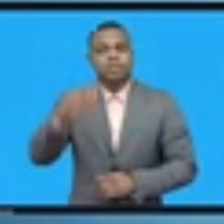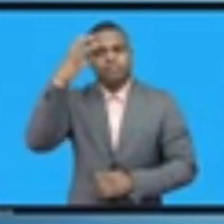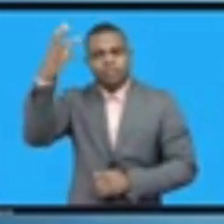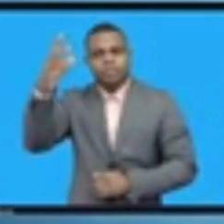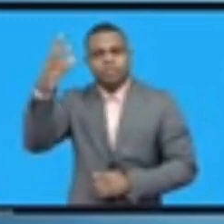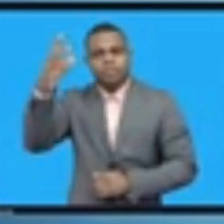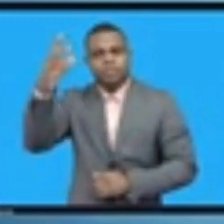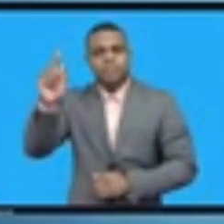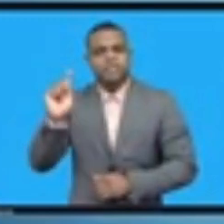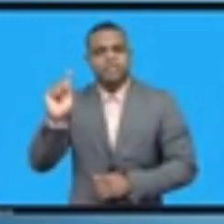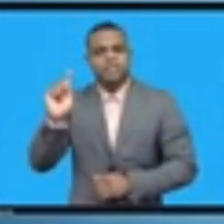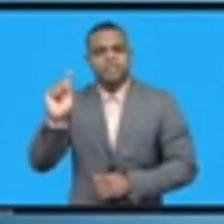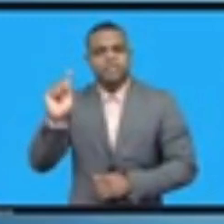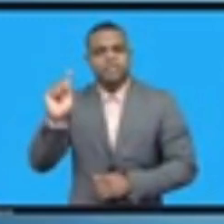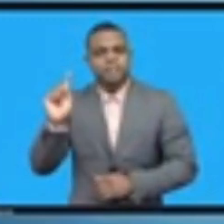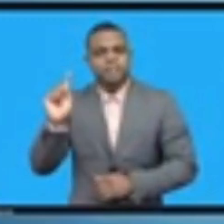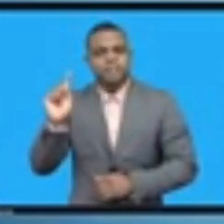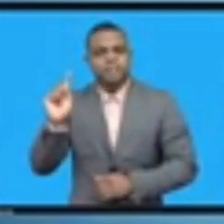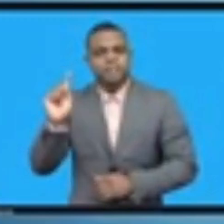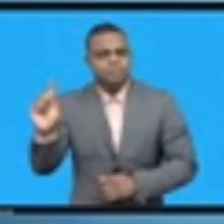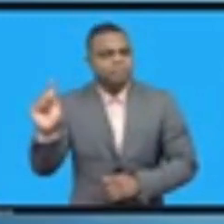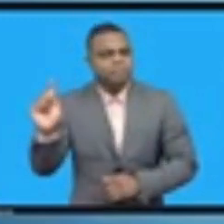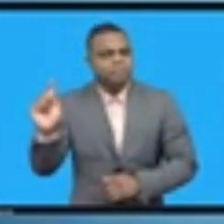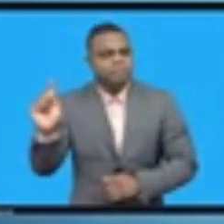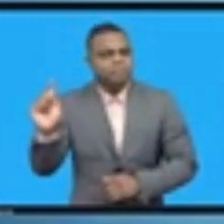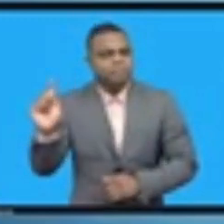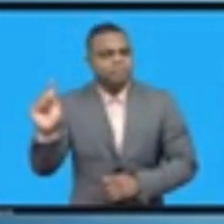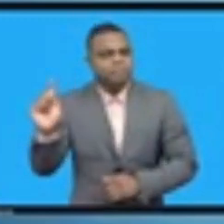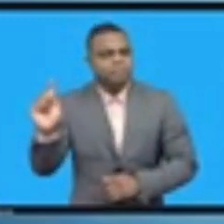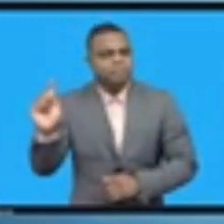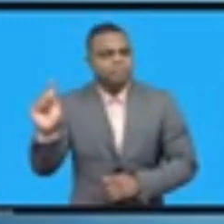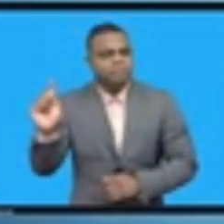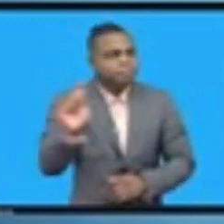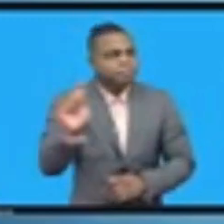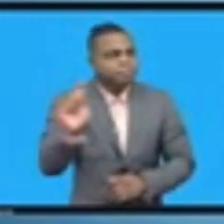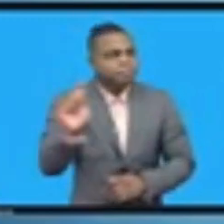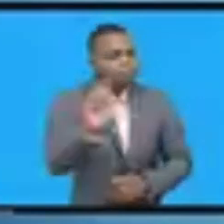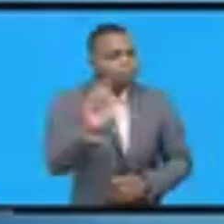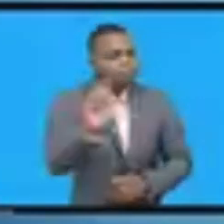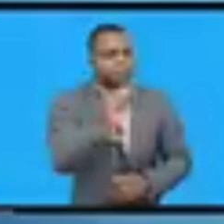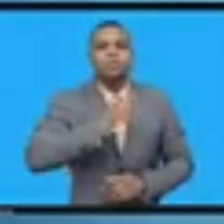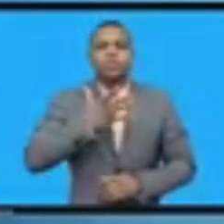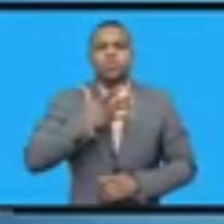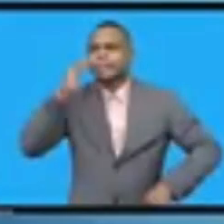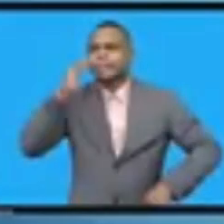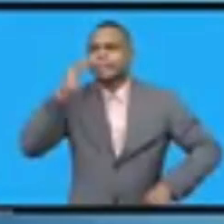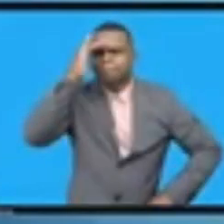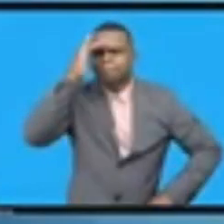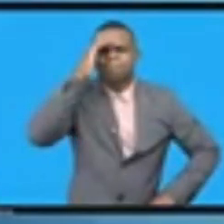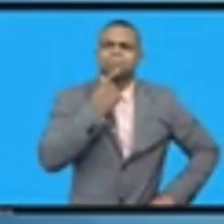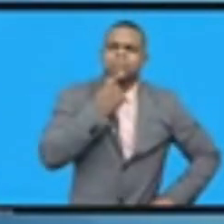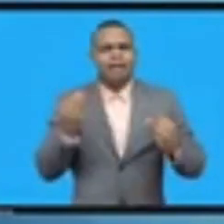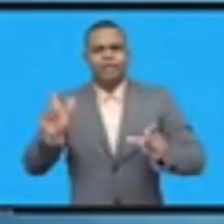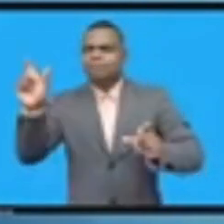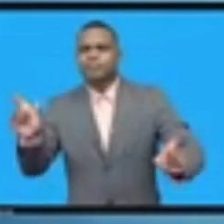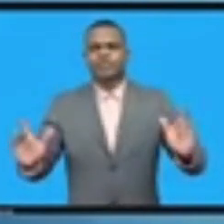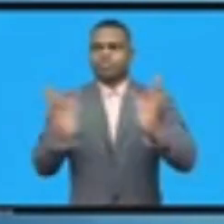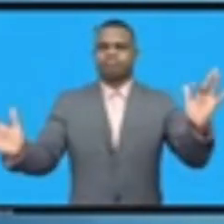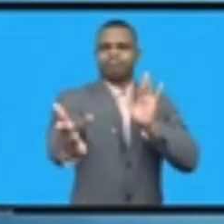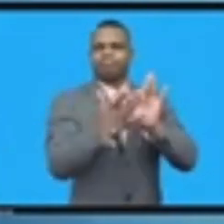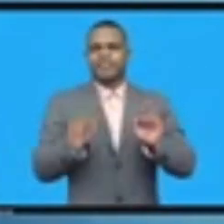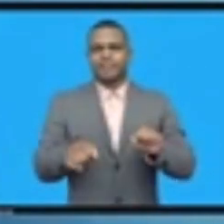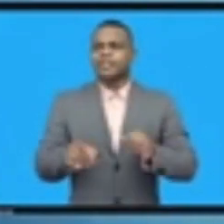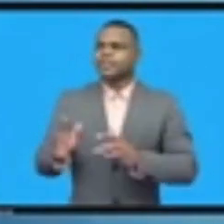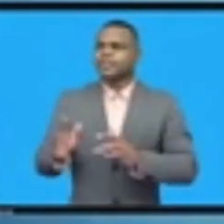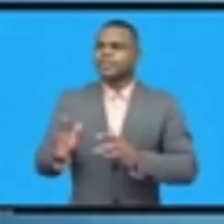这个技术行业也正在经历这个新的变革和创新。那么对于这个联合国